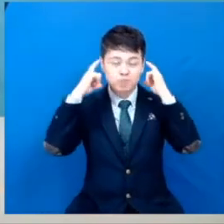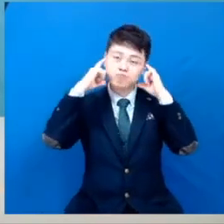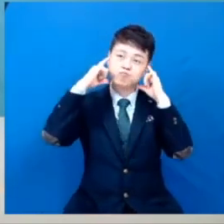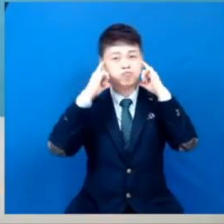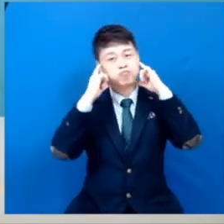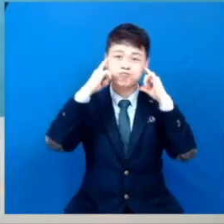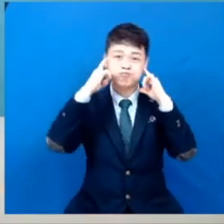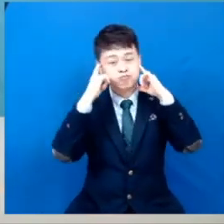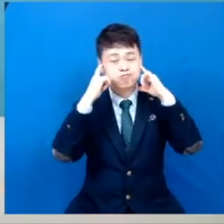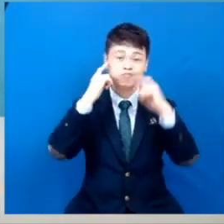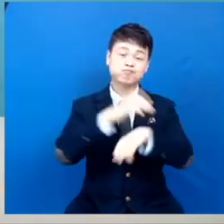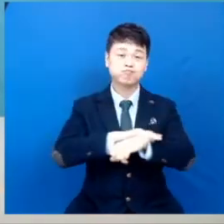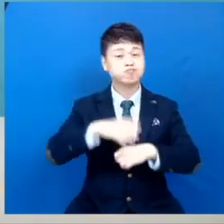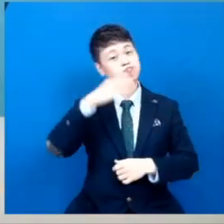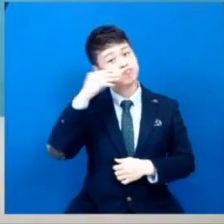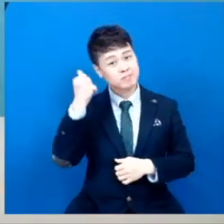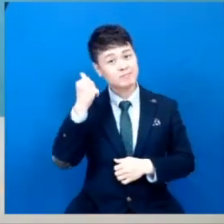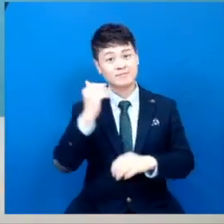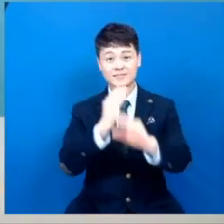유지하고 있습니다